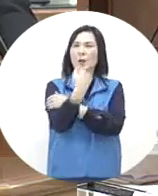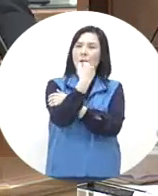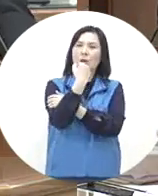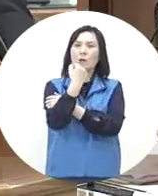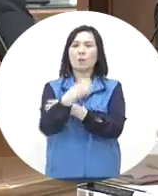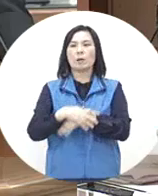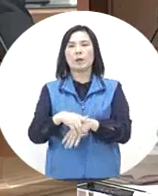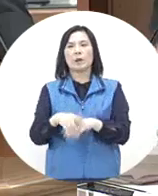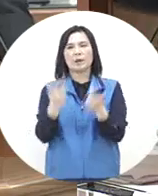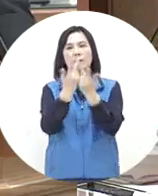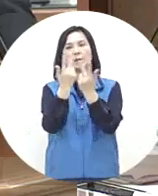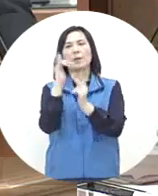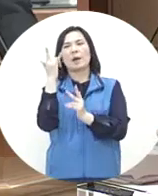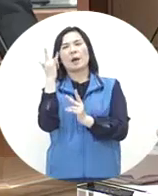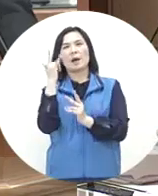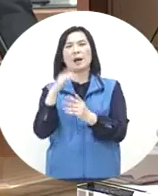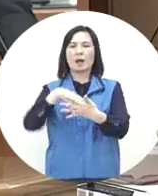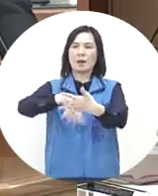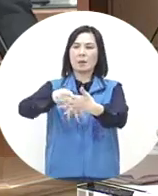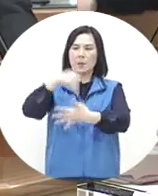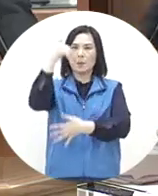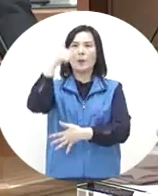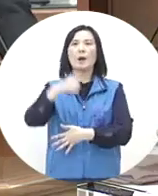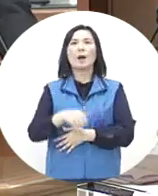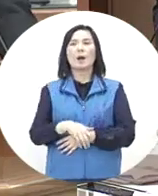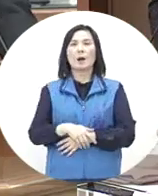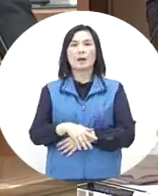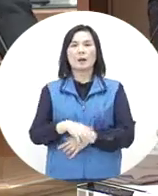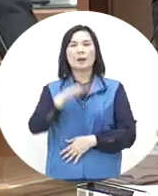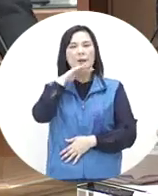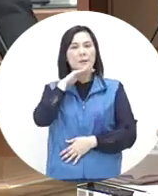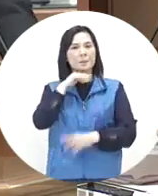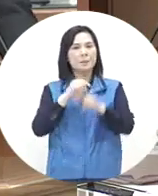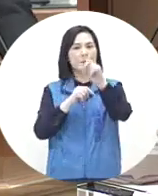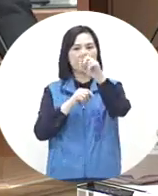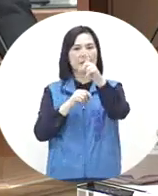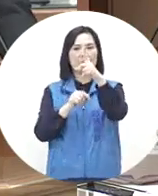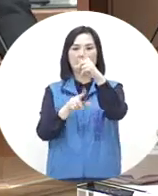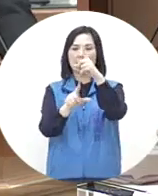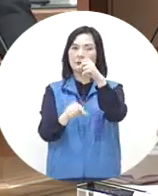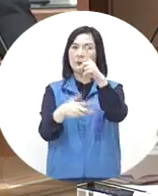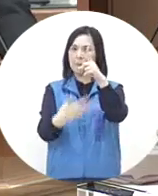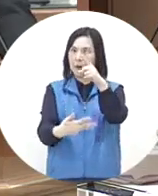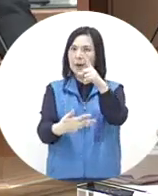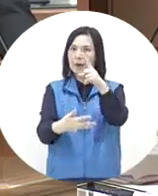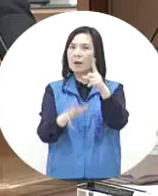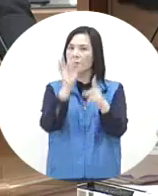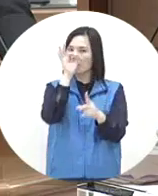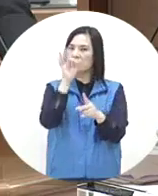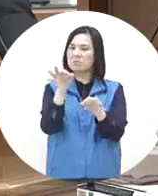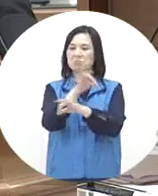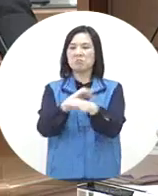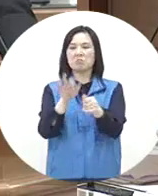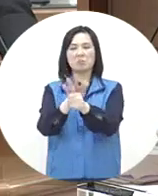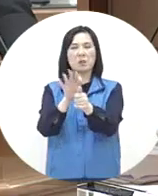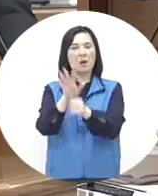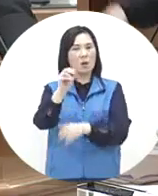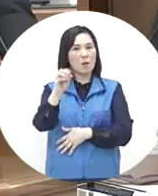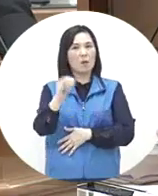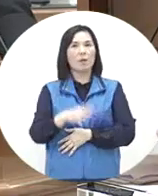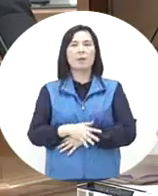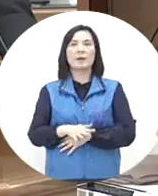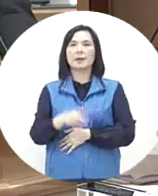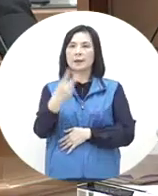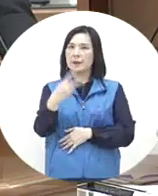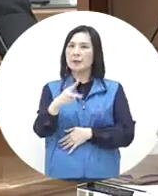济的效益出来啊，所以是11月8号之后，我们才会有那个经济效益会看到结果嘛，所以是不是看到时候怎么